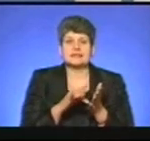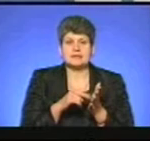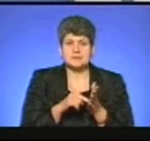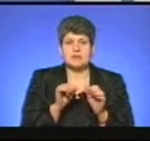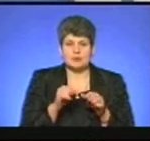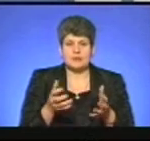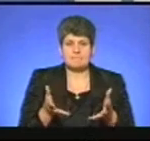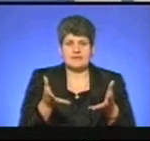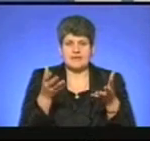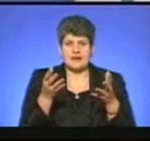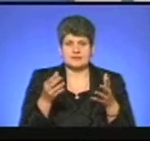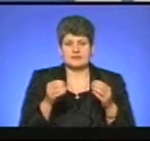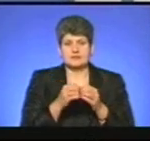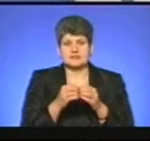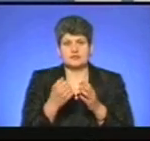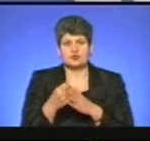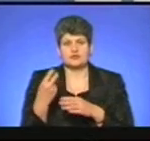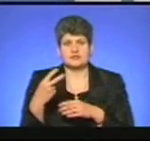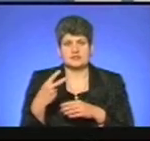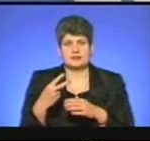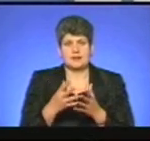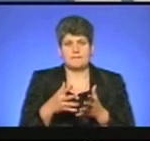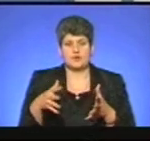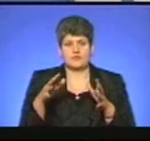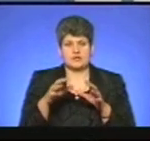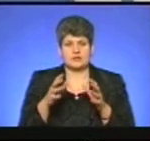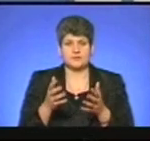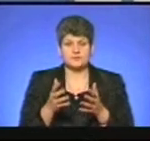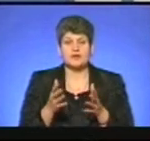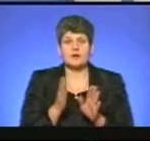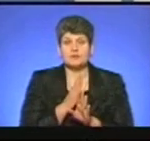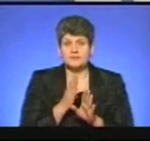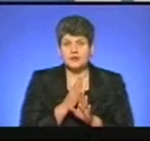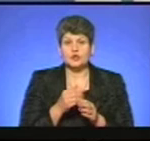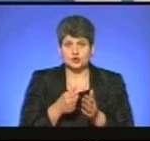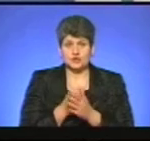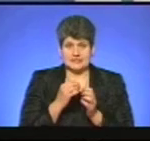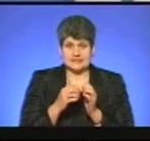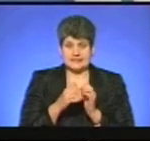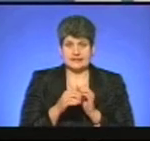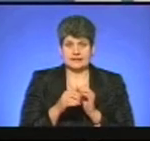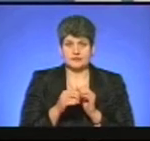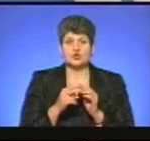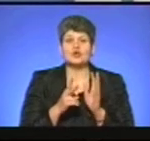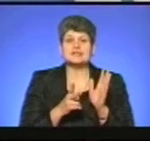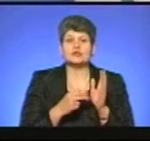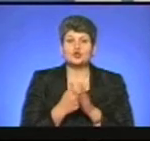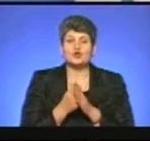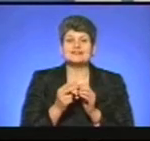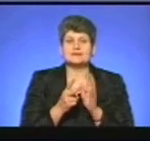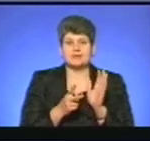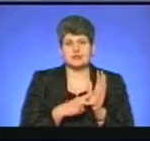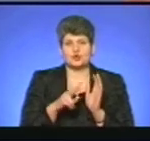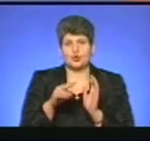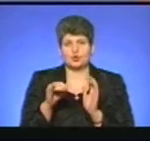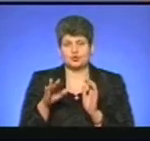могли би підняти одночасно від 10 до 20 повітряних куль. Тобто фактично до середини лютого буде працювати зимовий фестиваль? До 17 лютого. Якщо